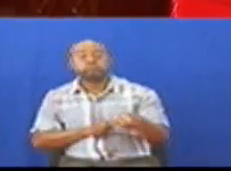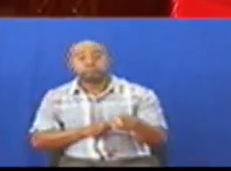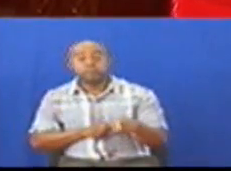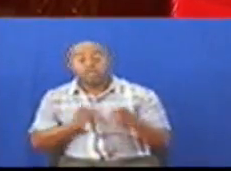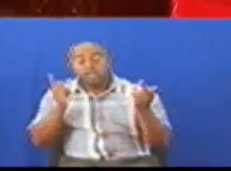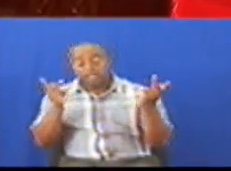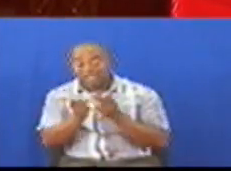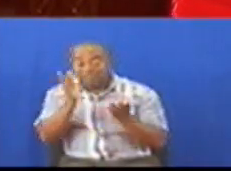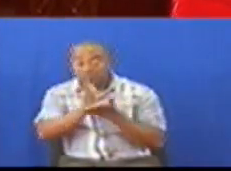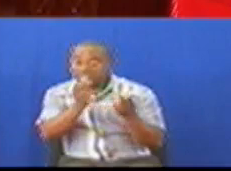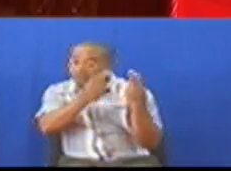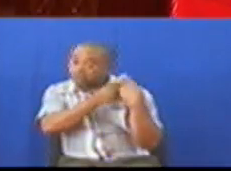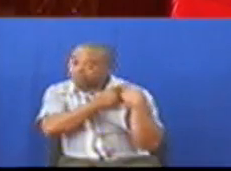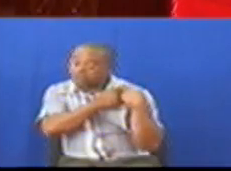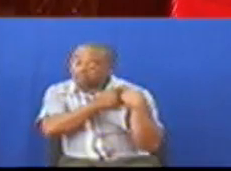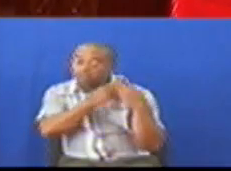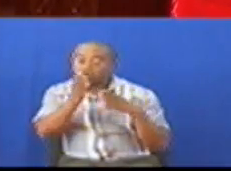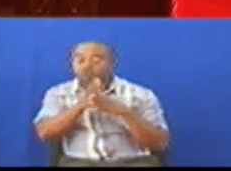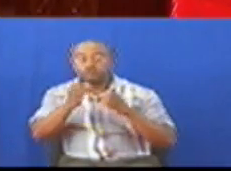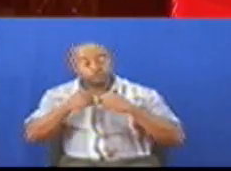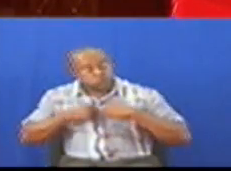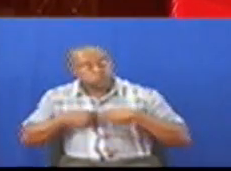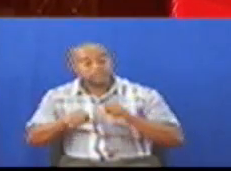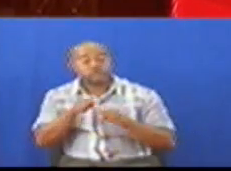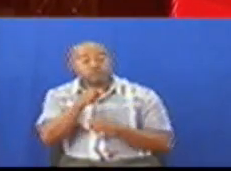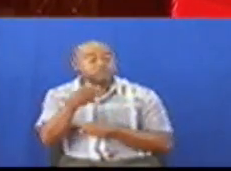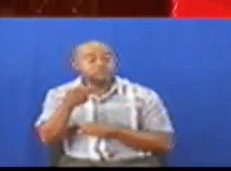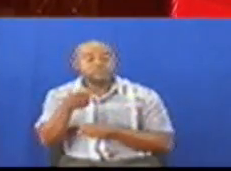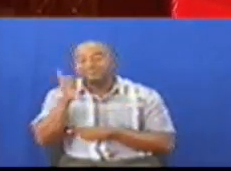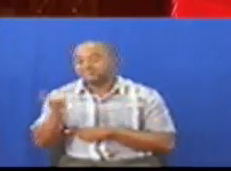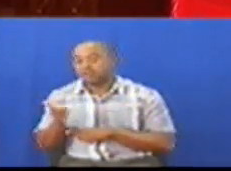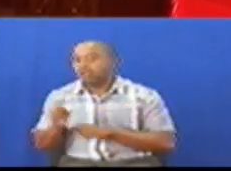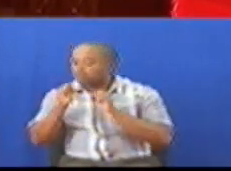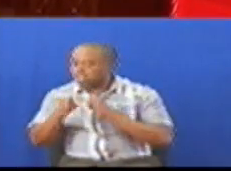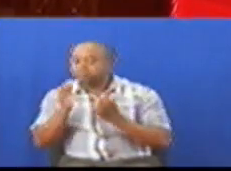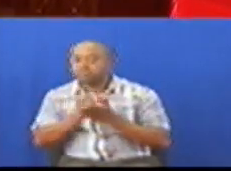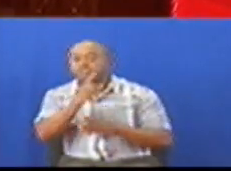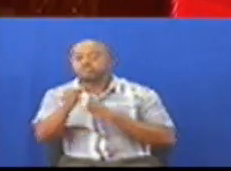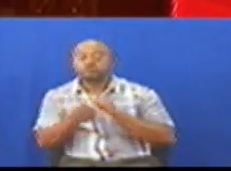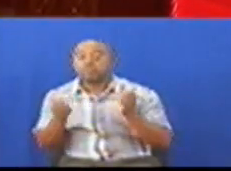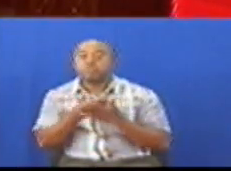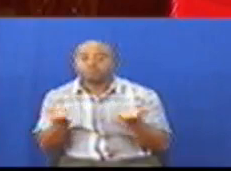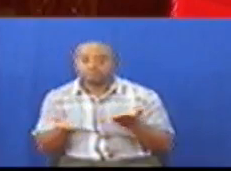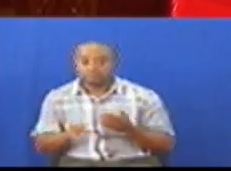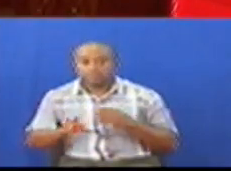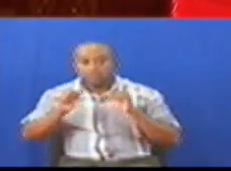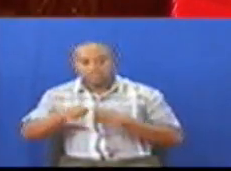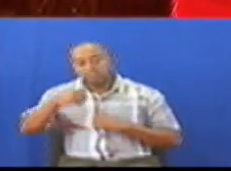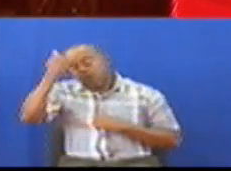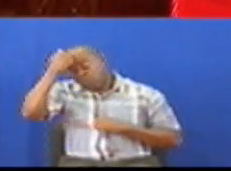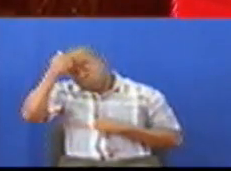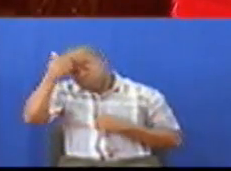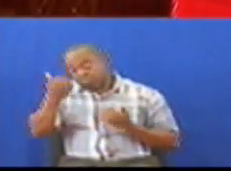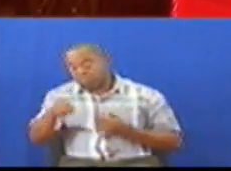kwa jamii kufuata utekelezaji wa sera D by D. Tukumbuke kwamba leo sio mtendaji